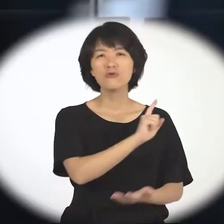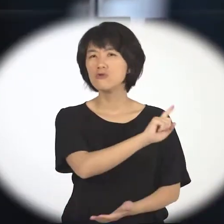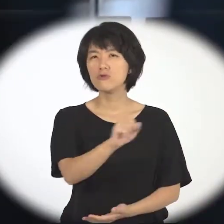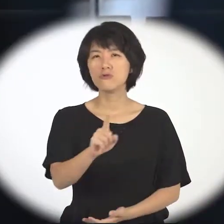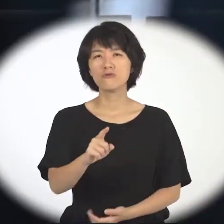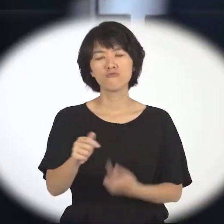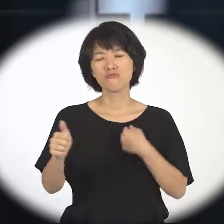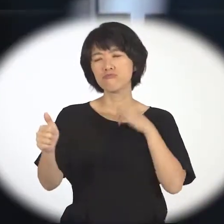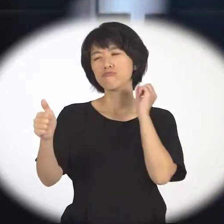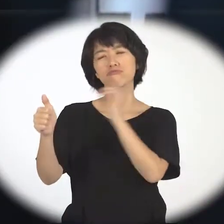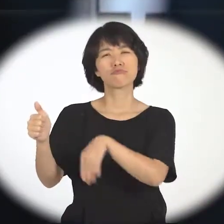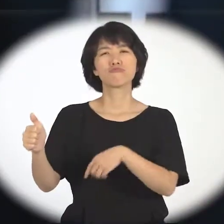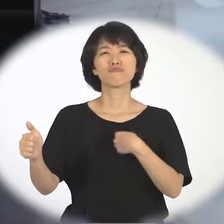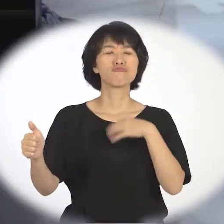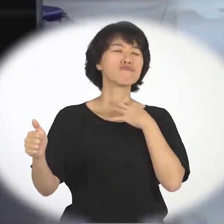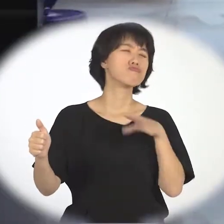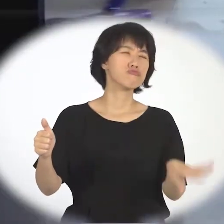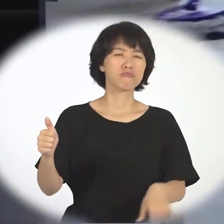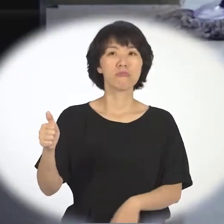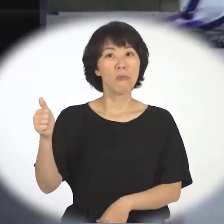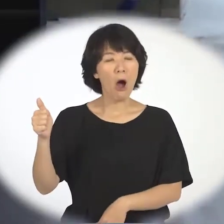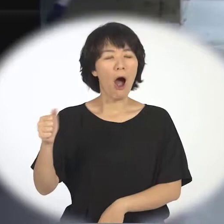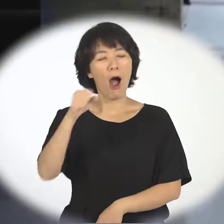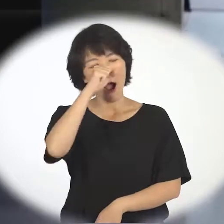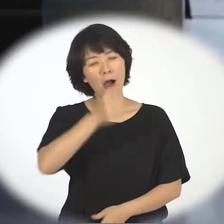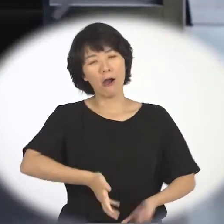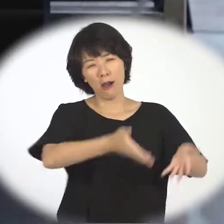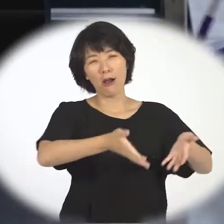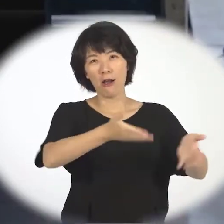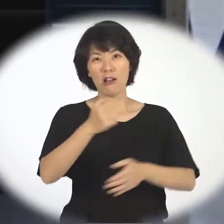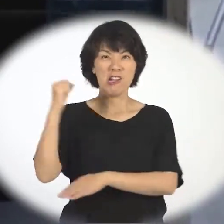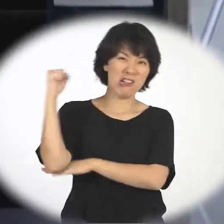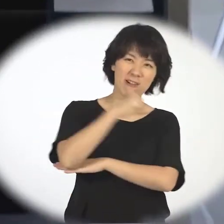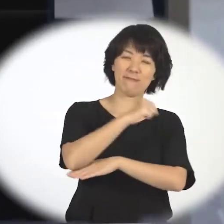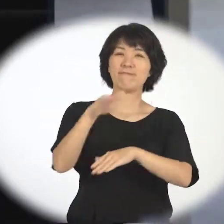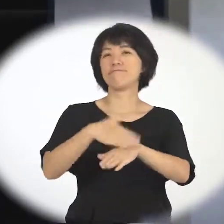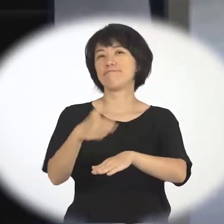什么事情只要我说我不想做，她就不会让我做。